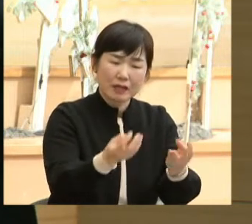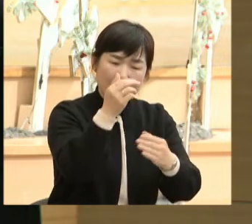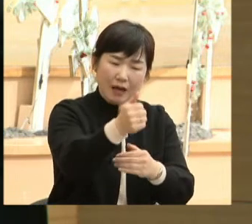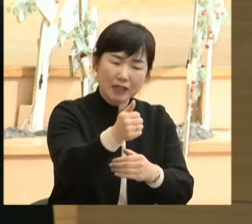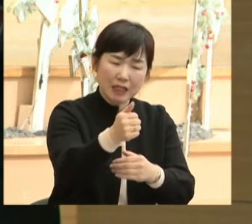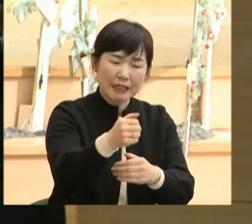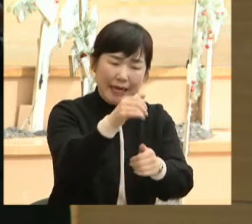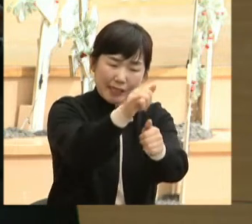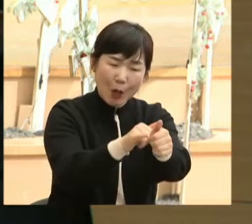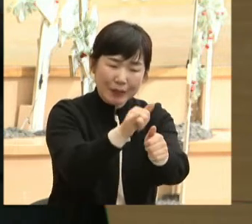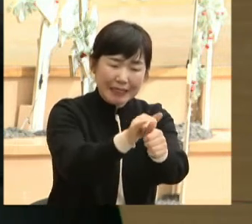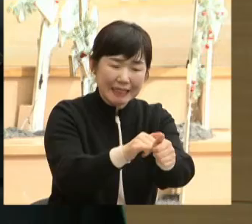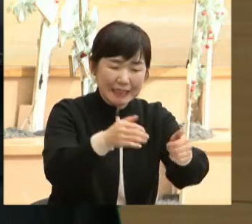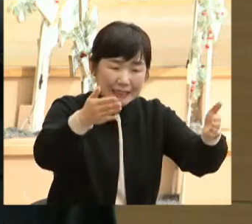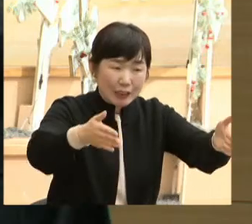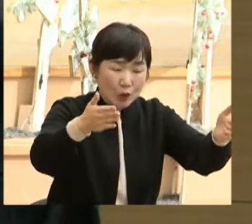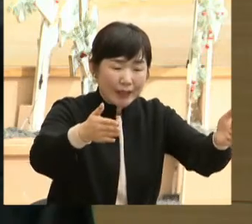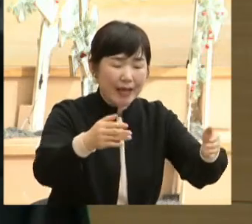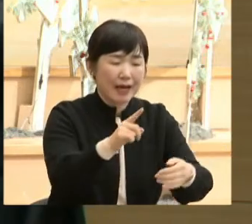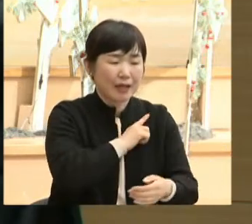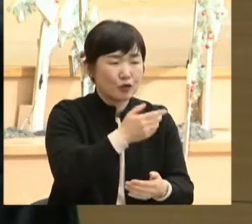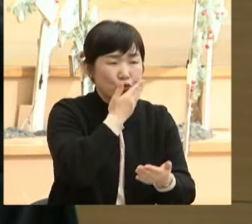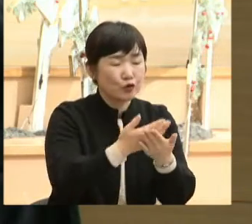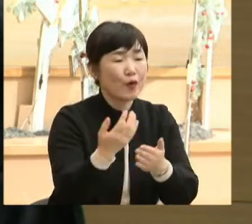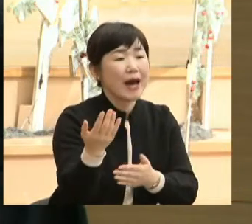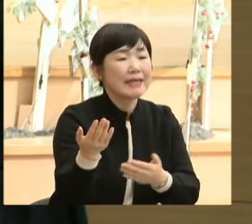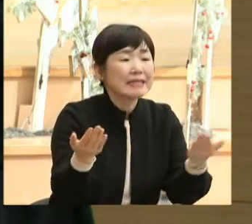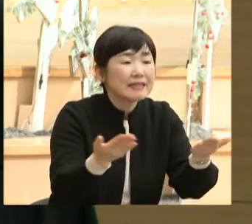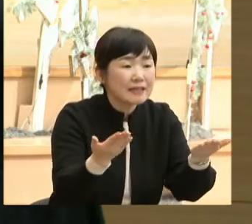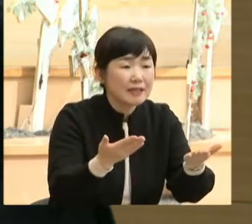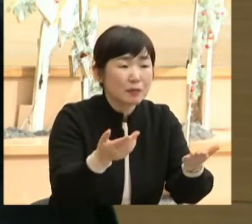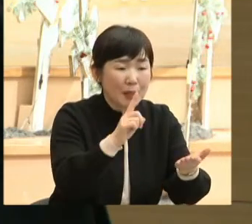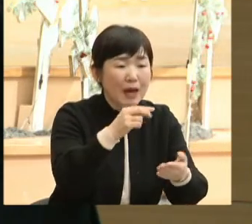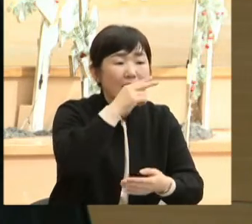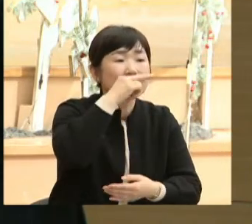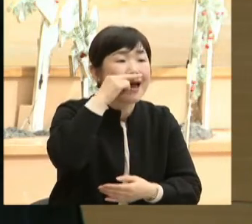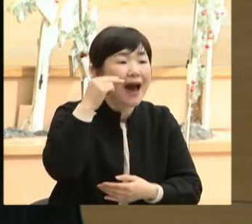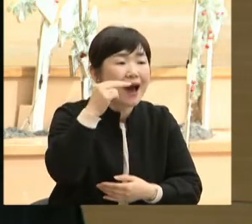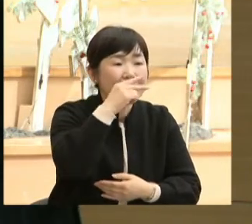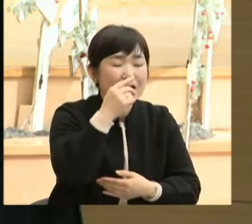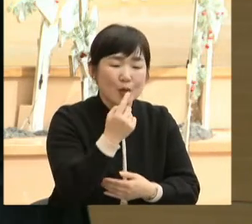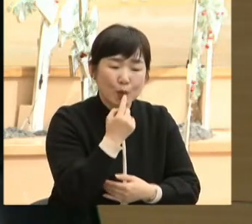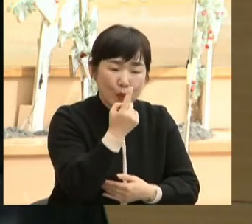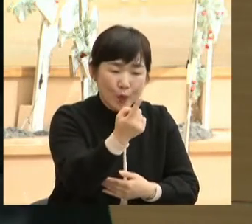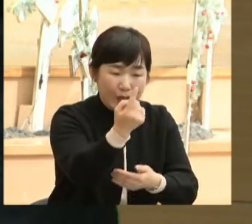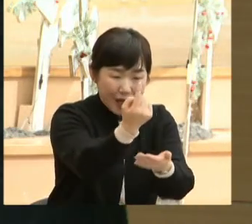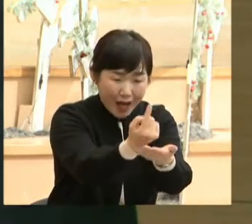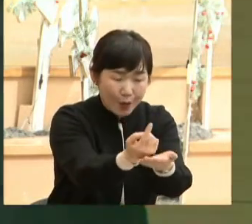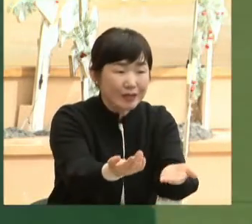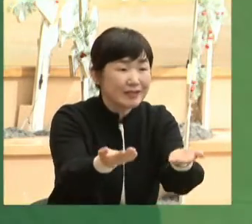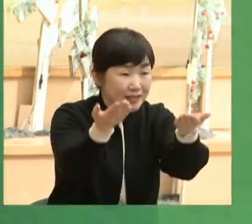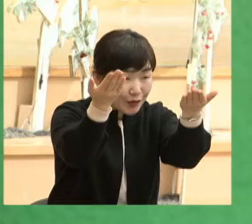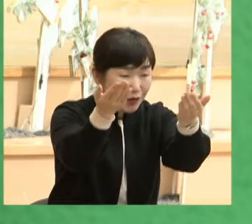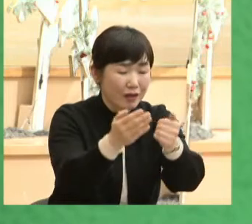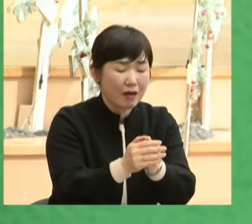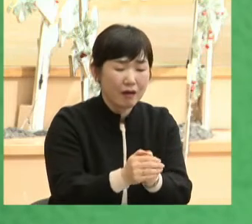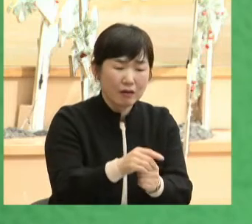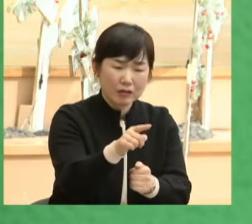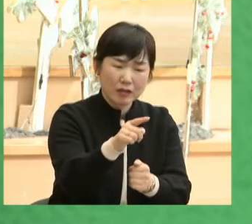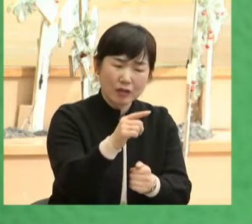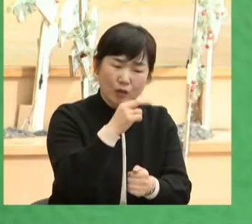그중에 중요하게 성게 될 것 중에 하나가 분양 하는게 향을 올려 드리는 거예요 근데 중요한 것은 분양